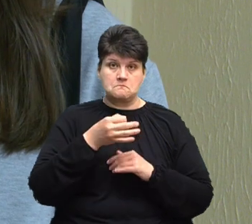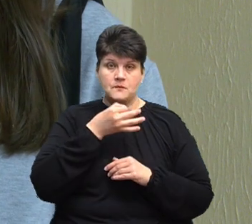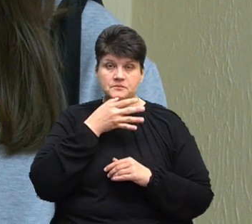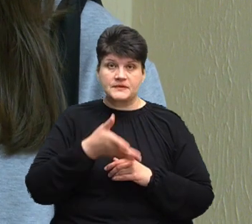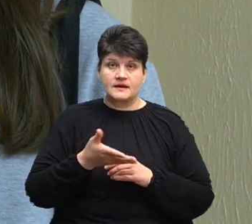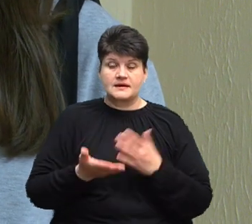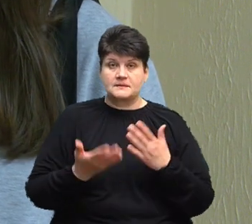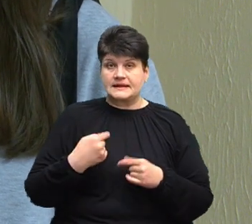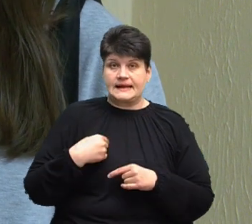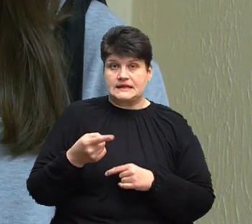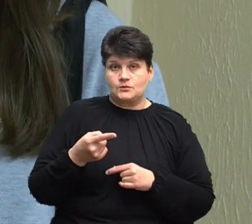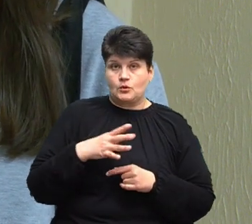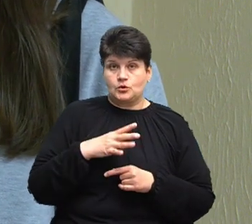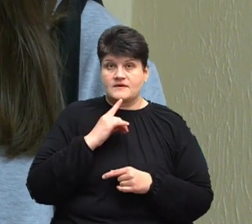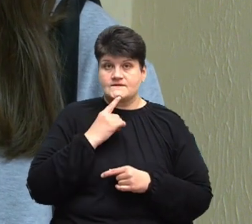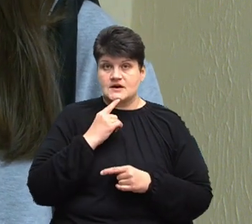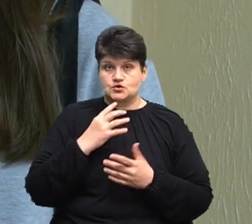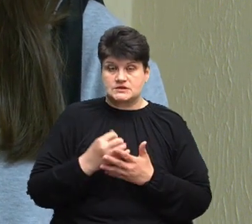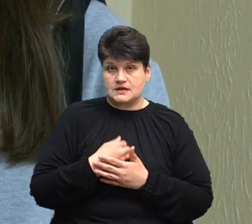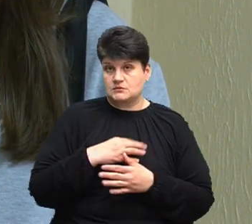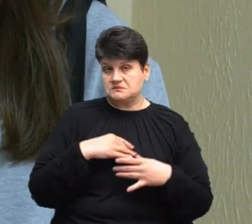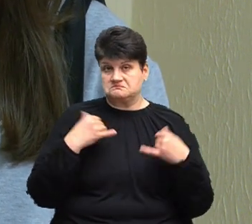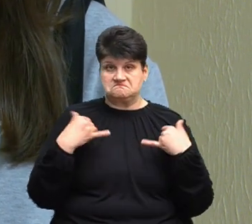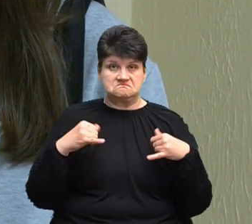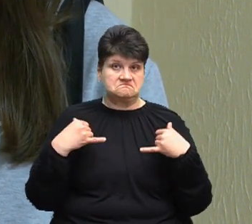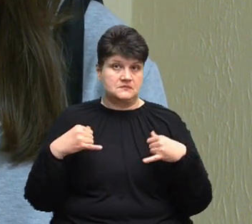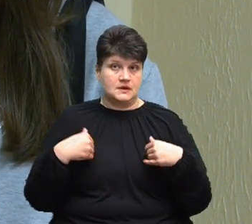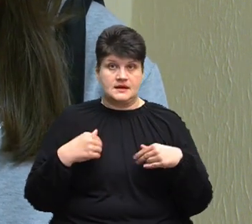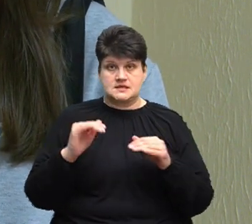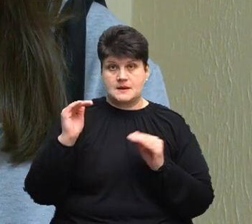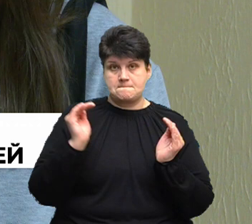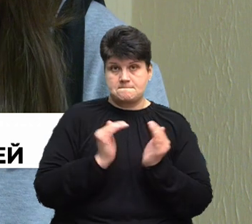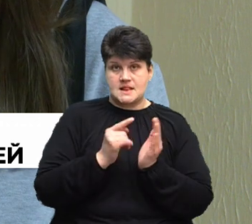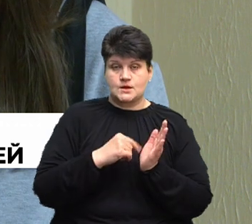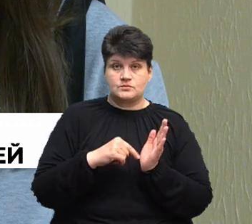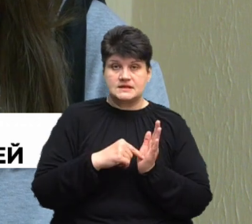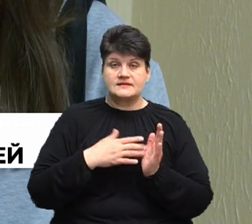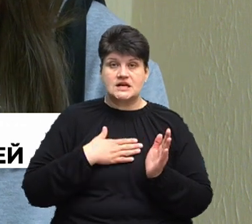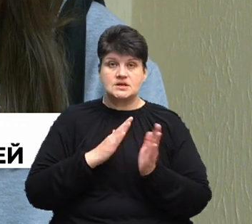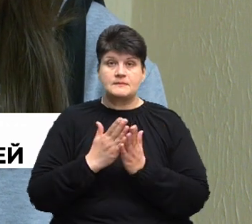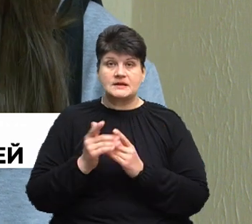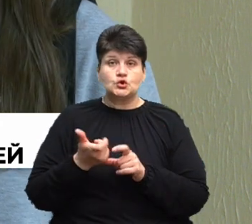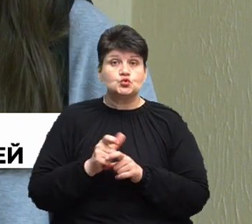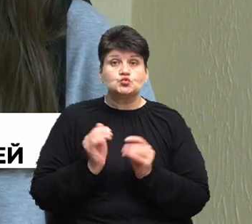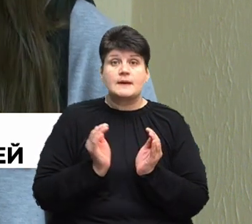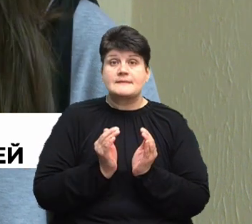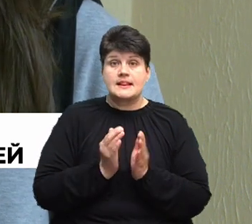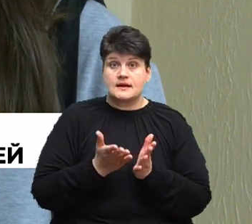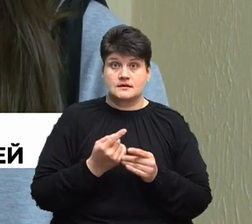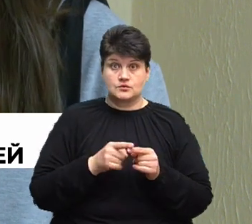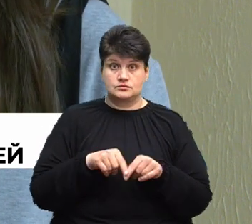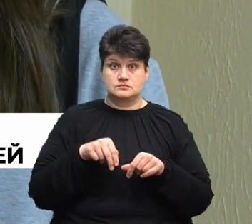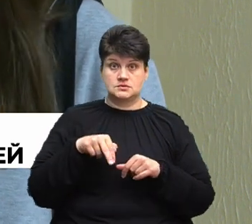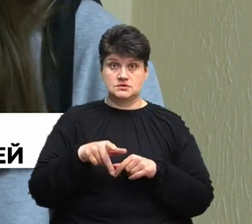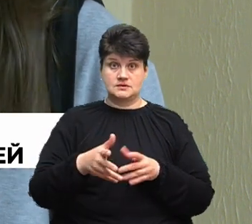було навіть її важко знайти, але я була вражена того, що я з маленького містечка і наші бібліотеки є дуже маленькими. А ці зайшла і тут вона